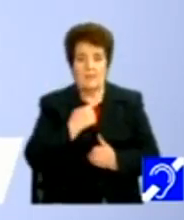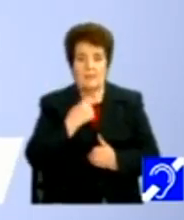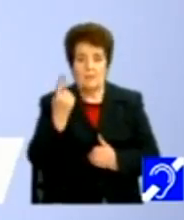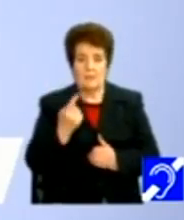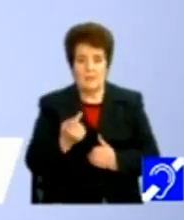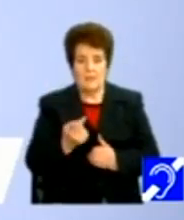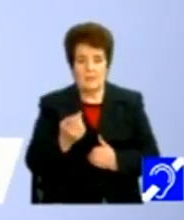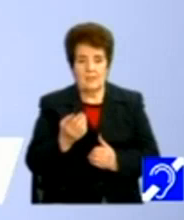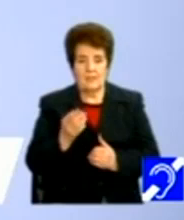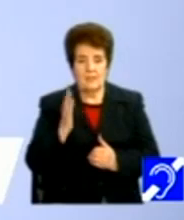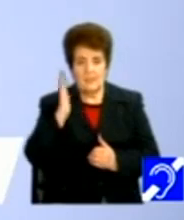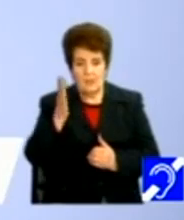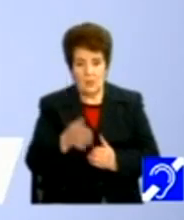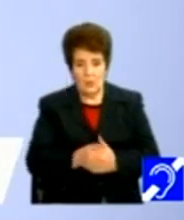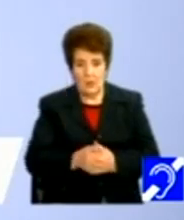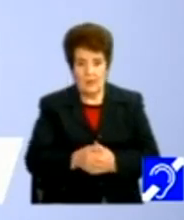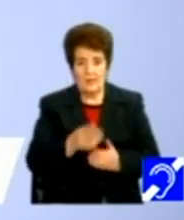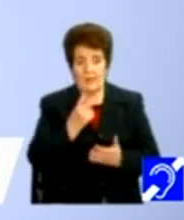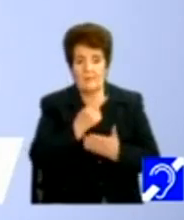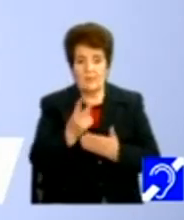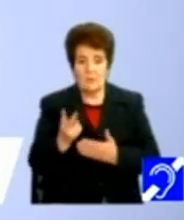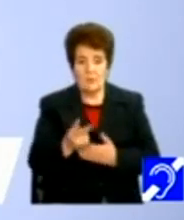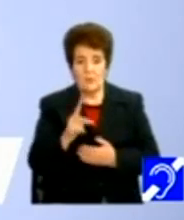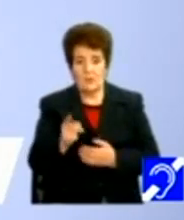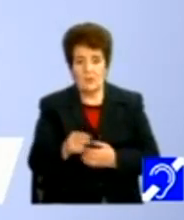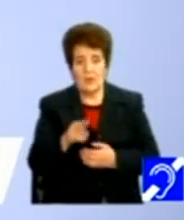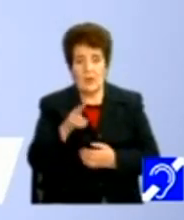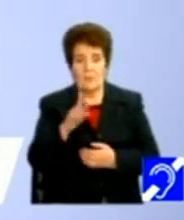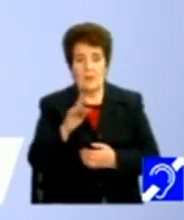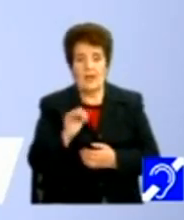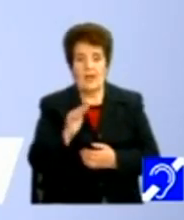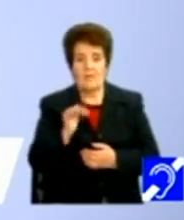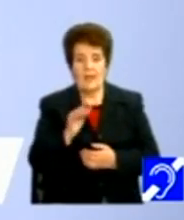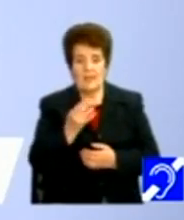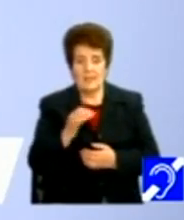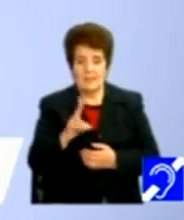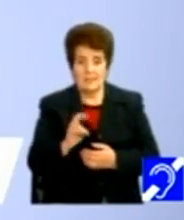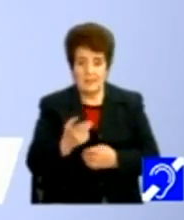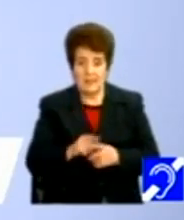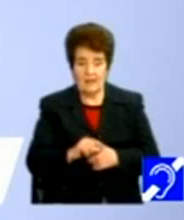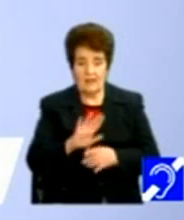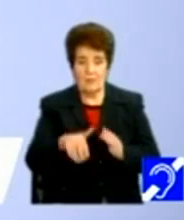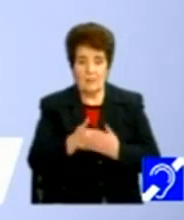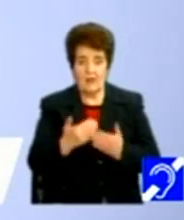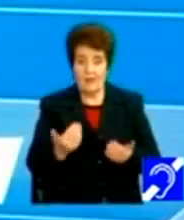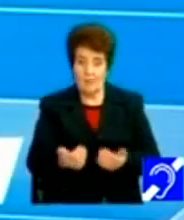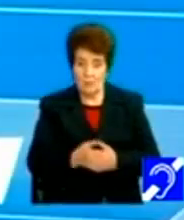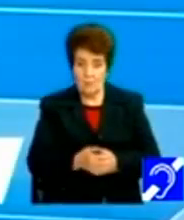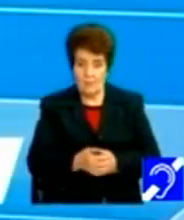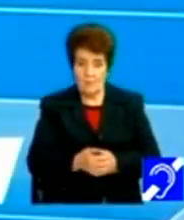indiferent de viziunile și de preferințele pe care le-a avut până la această campanie electorală. Da. Dar nu aveți, nu e și